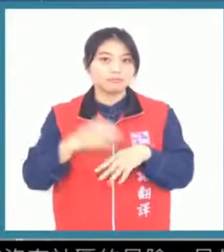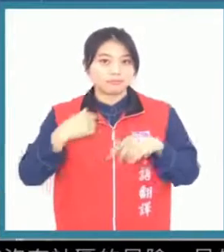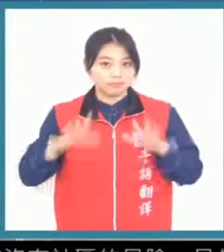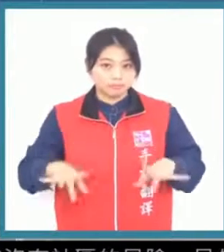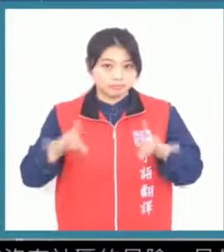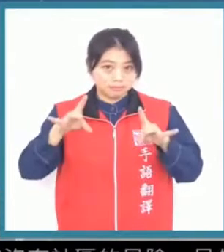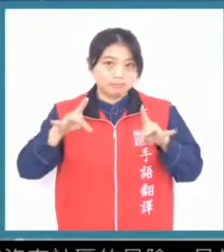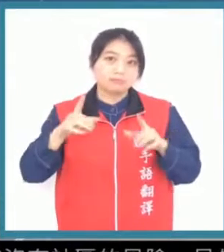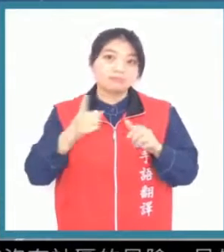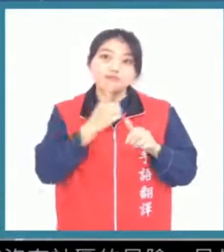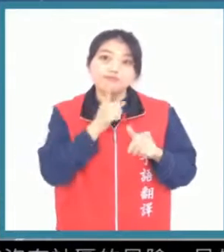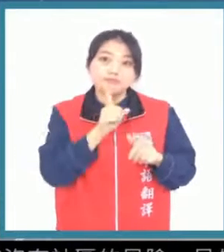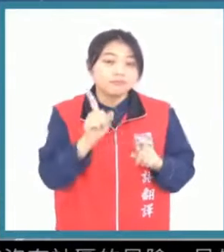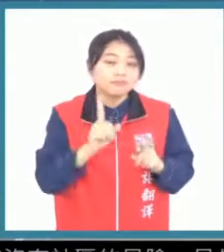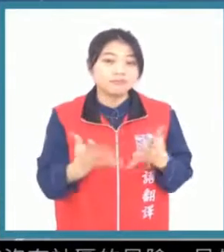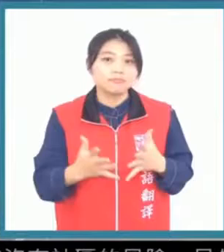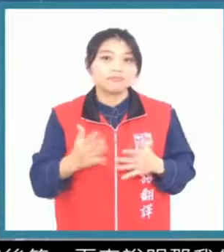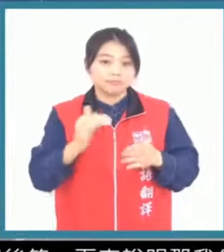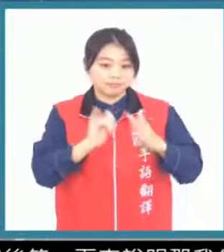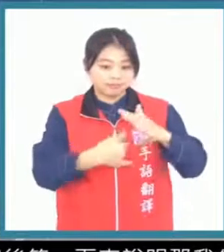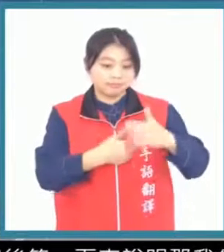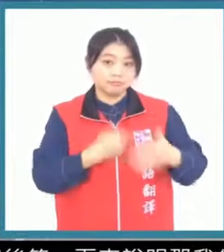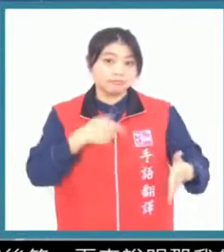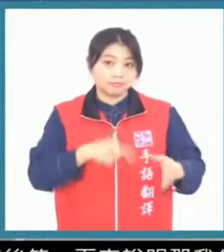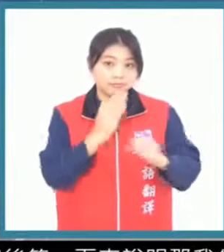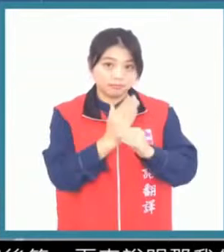在居隔期间，第一个是